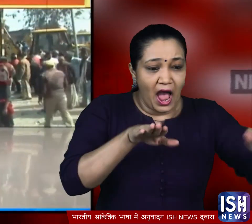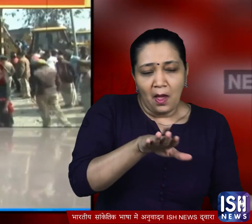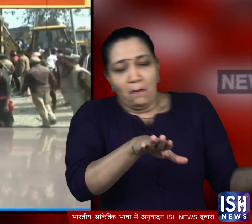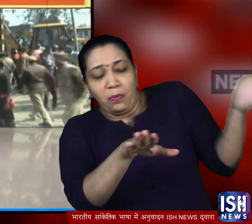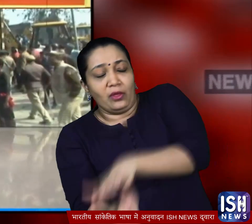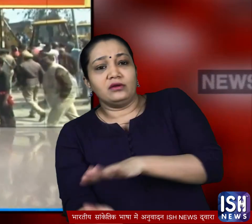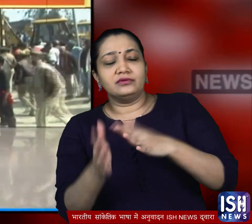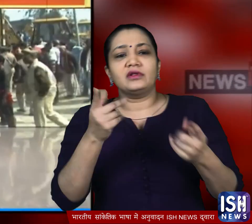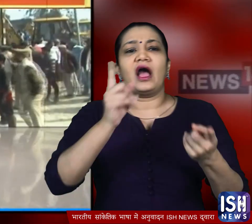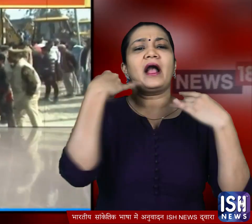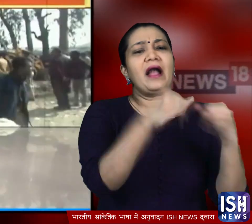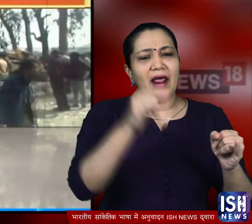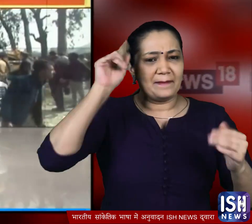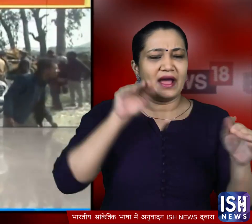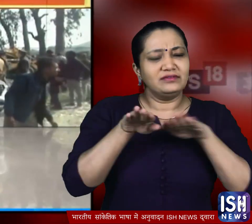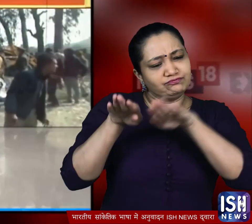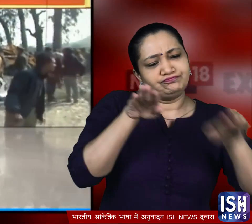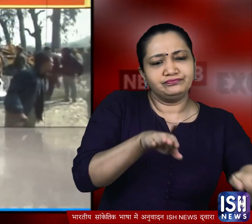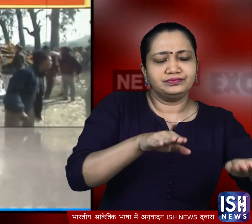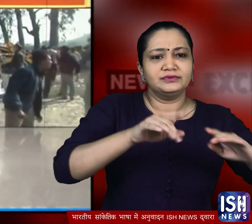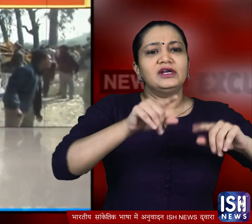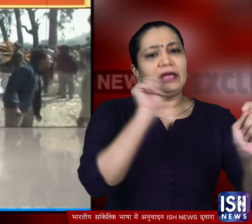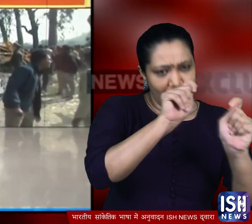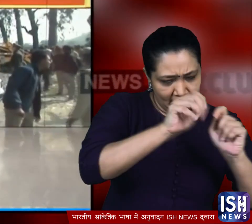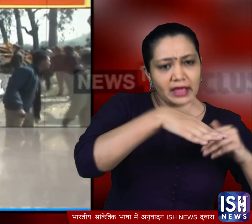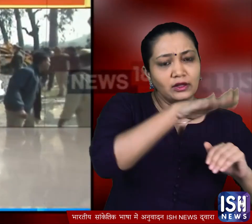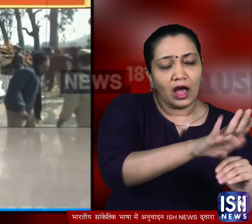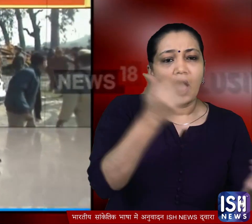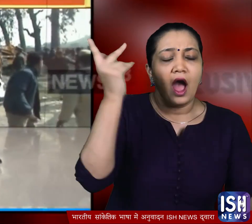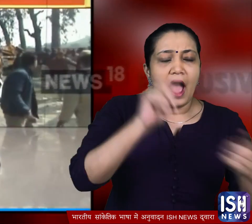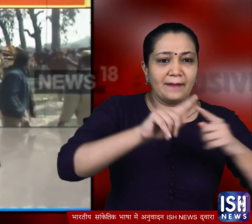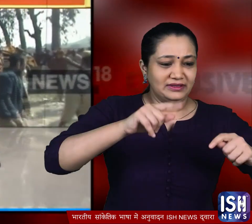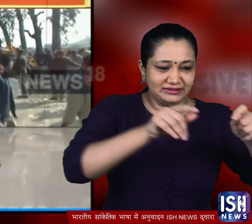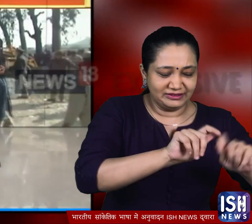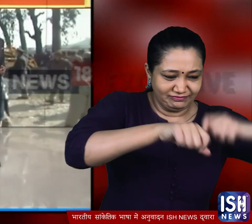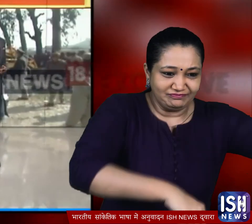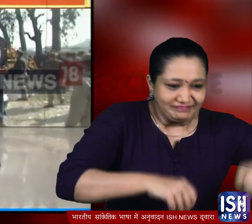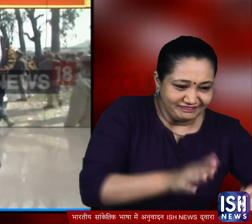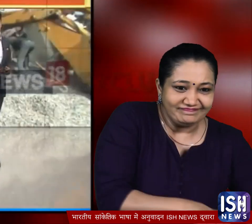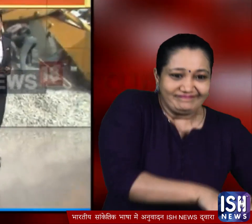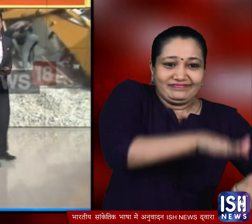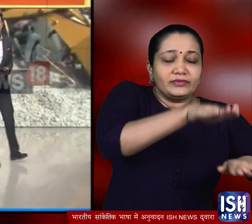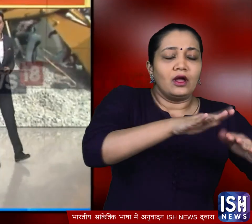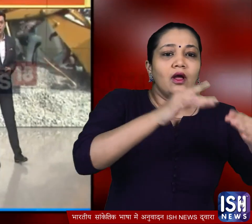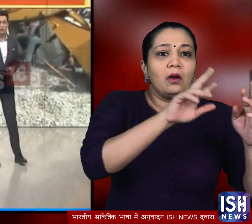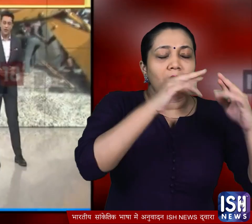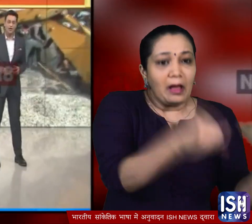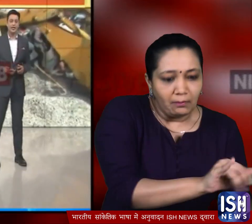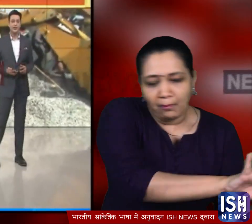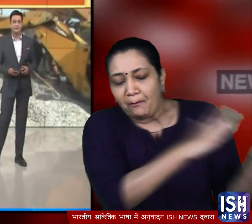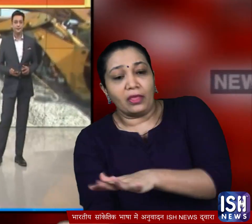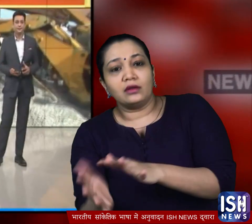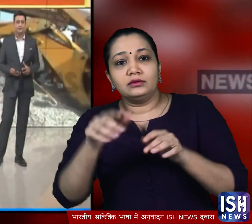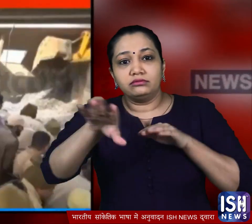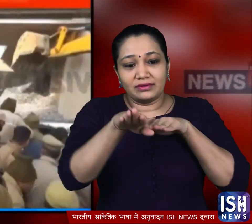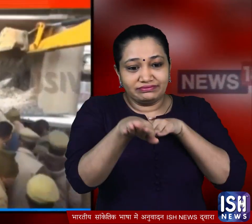दब गई। बताया गया कि वो ट्रक खराब होकर हाईवे के किनारे खड़ा था और उसकी मरम्मत की जा रही थी, लेकिन जैक फिसलने से वो किनारे से गुजर रही गाड़ियों के ऊपर ही पलट